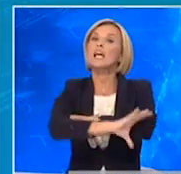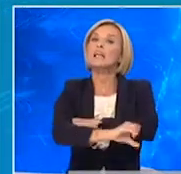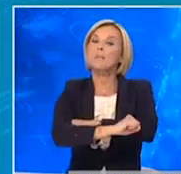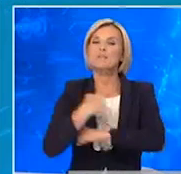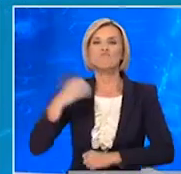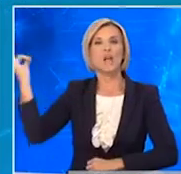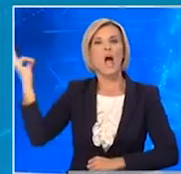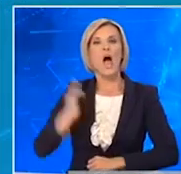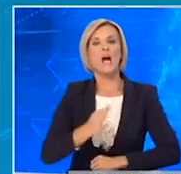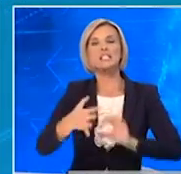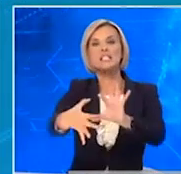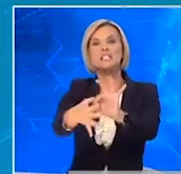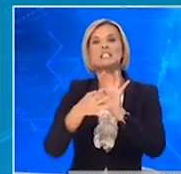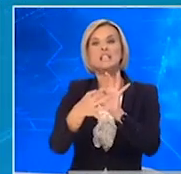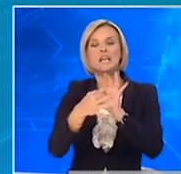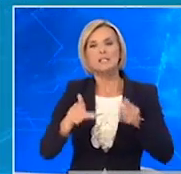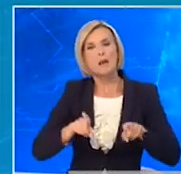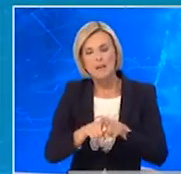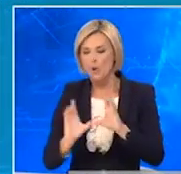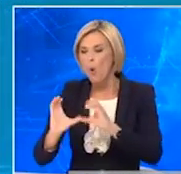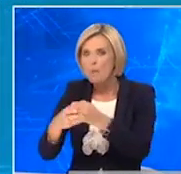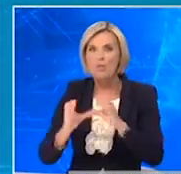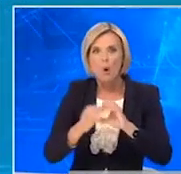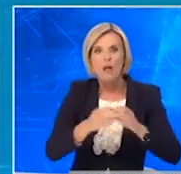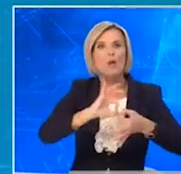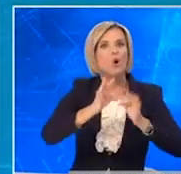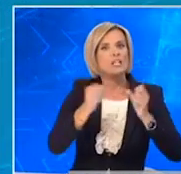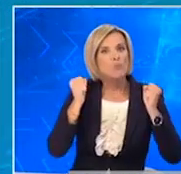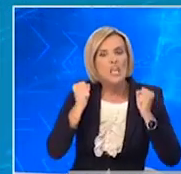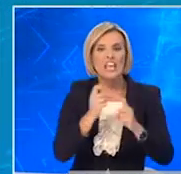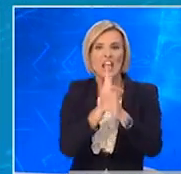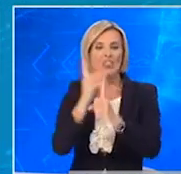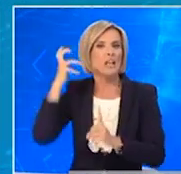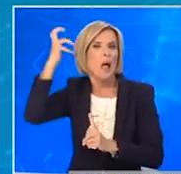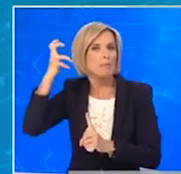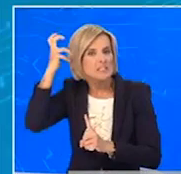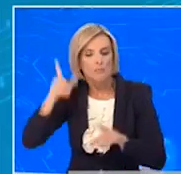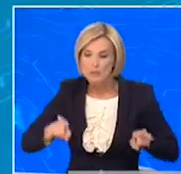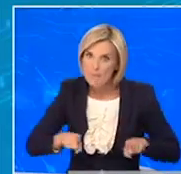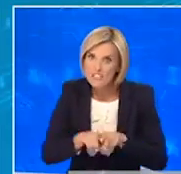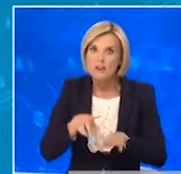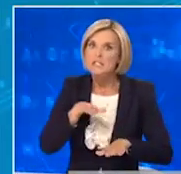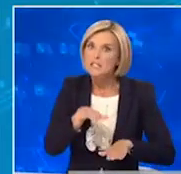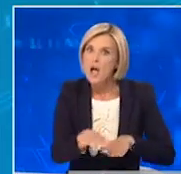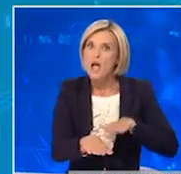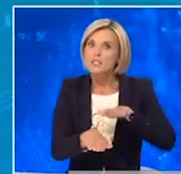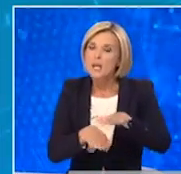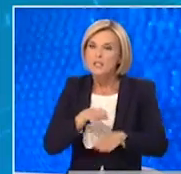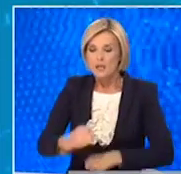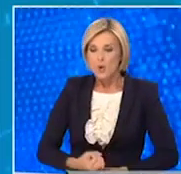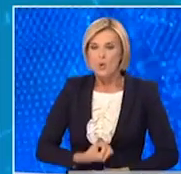συνεργασία που έχουμε με τους ελεγκτικούς μηχανισμούς και με τον ΕΟΔΗ, βήμα-βήμα να κορυφώνουμε αυτή τη διαδικασία και να νιώθουμε μια